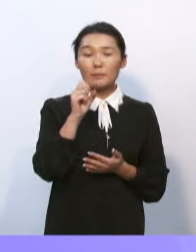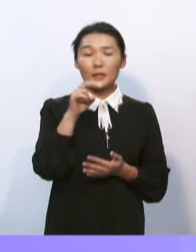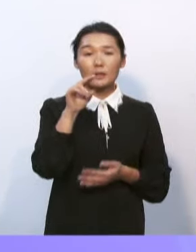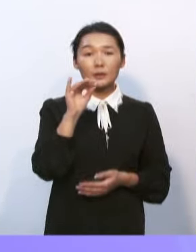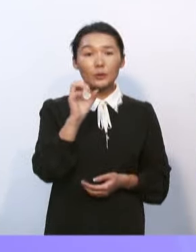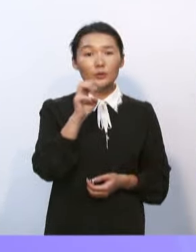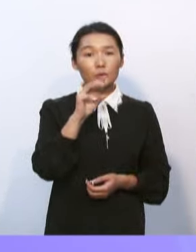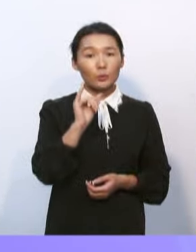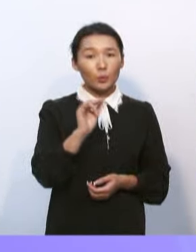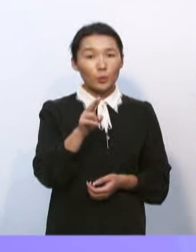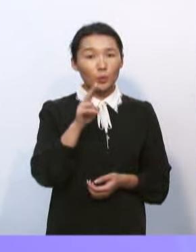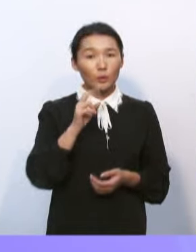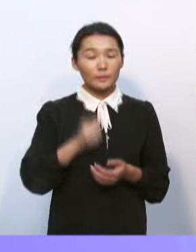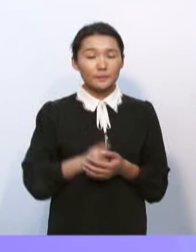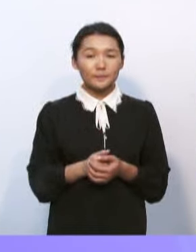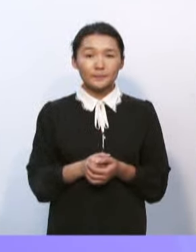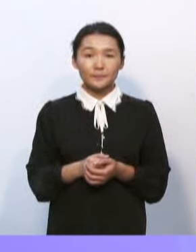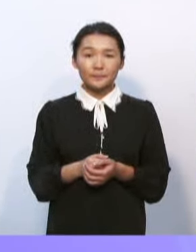Мейман достук.